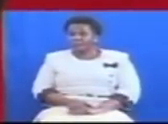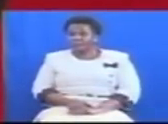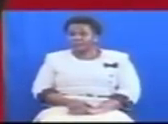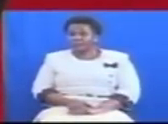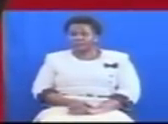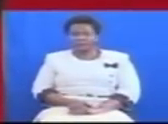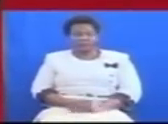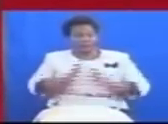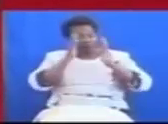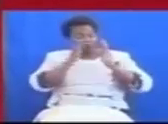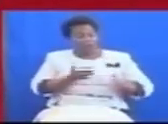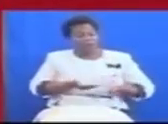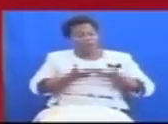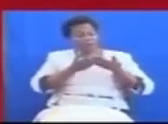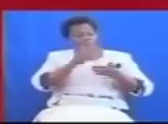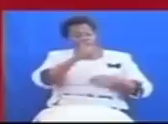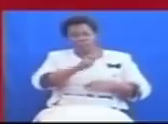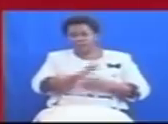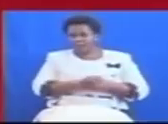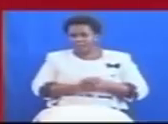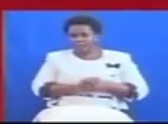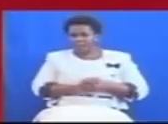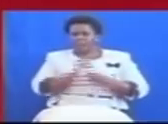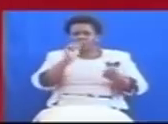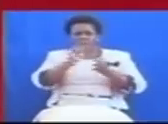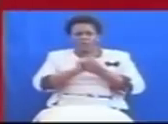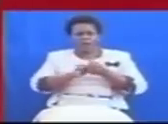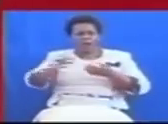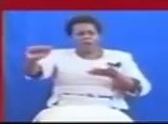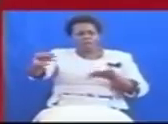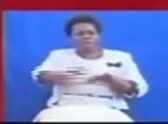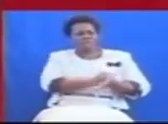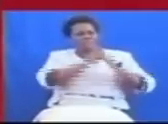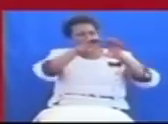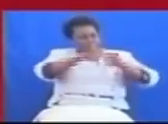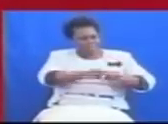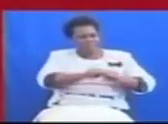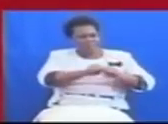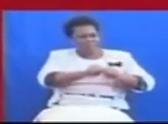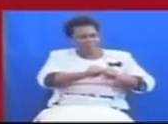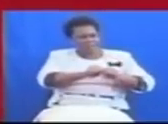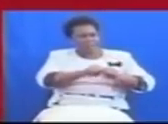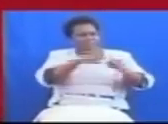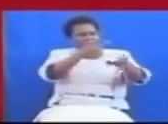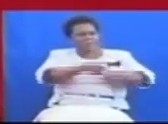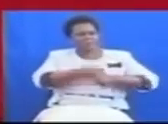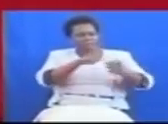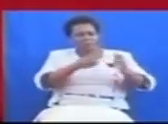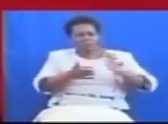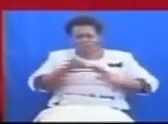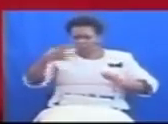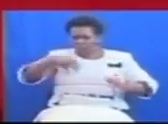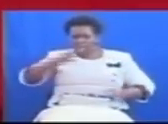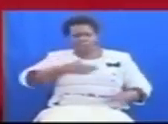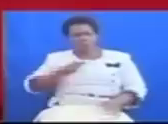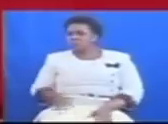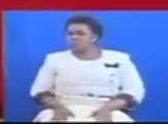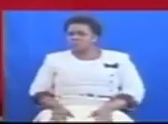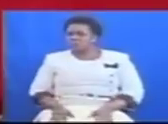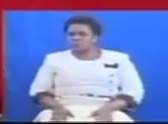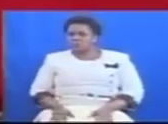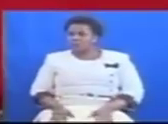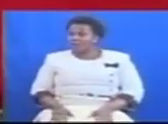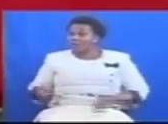Mheshimiwa Naibu Spika, swala la ufutaji mashamba halianzii kwenye Wizara ya Ardhi. Swala la ufutaji mashamba